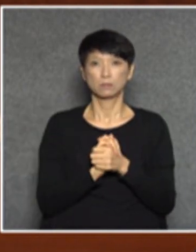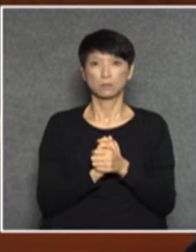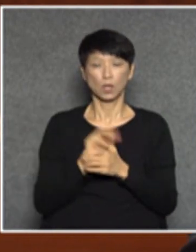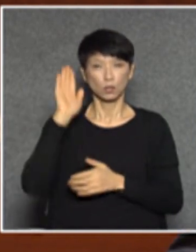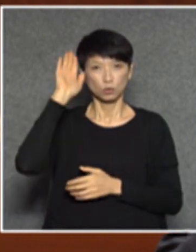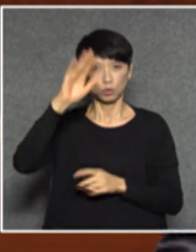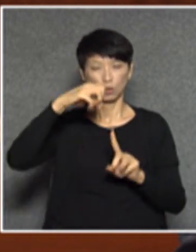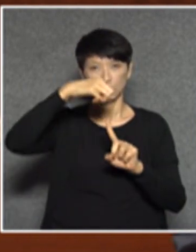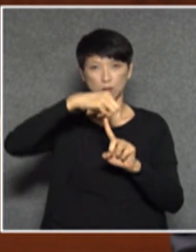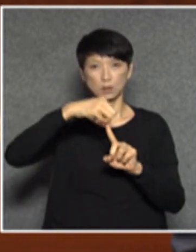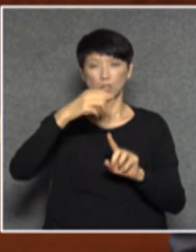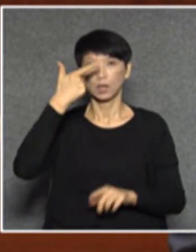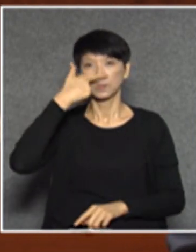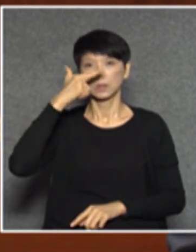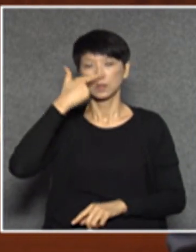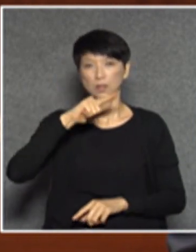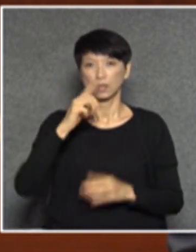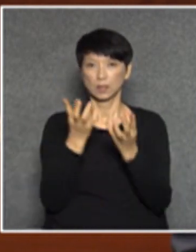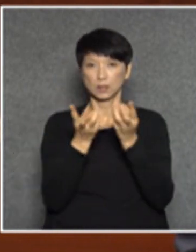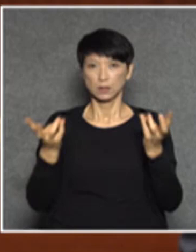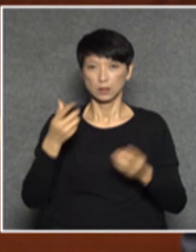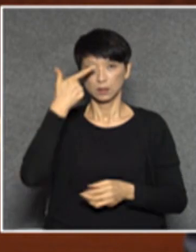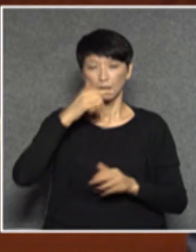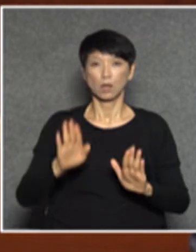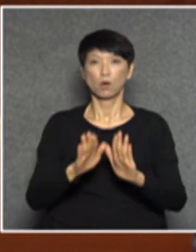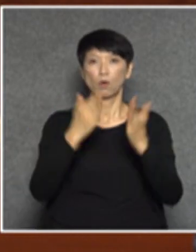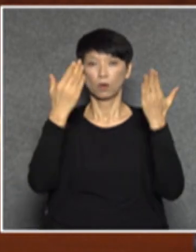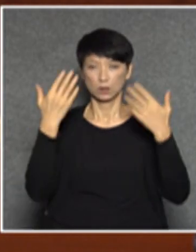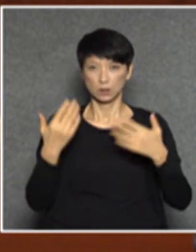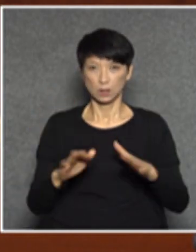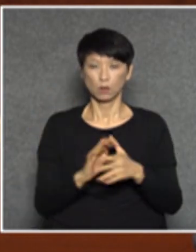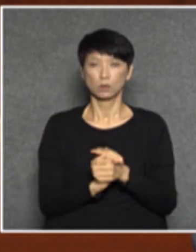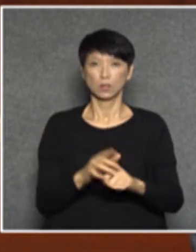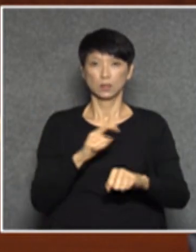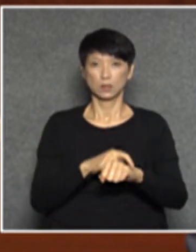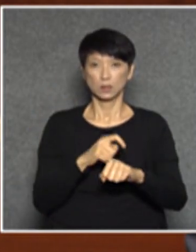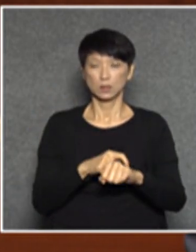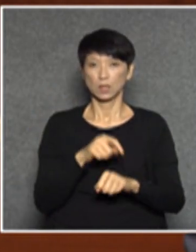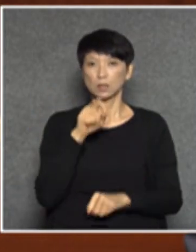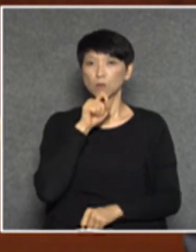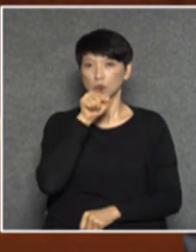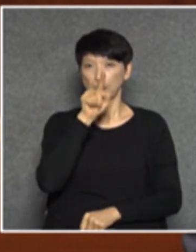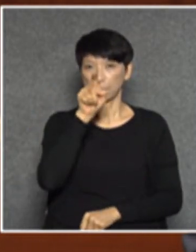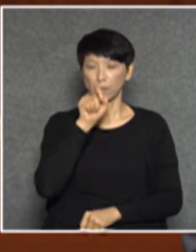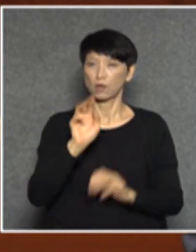通車之後，某些線通車之後，至少在短暫時間裏面出現一些問題，我們更加要防範。